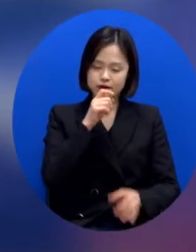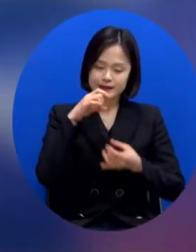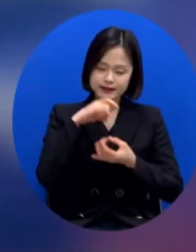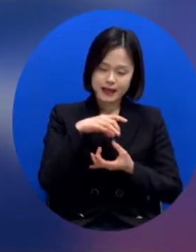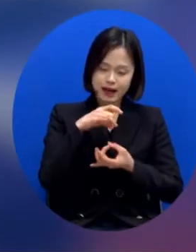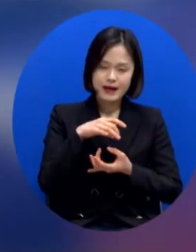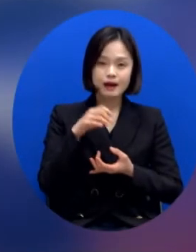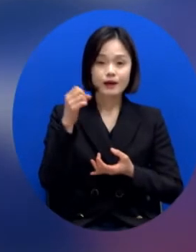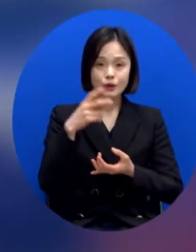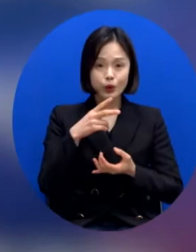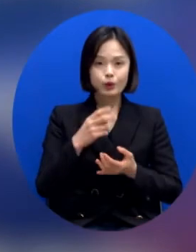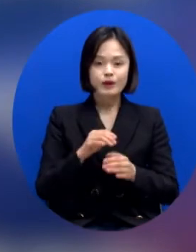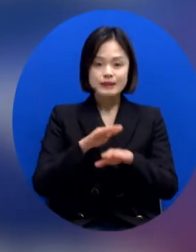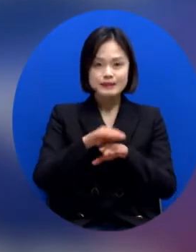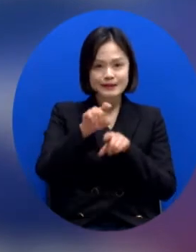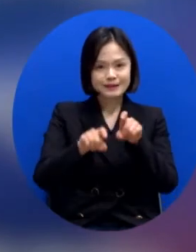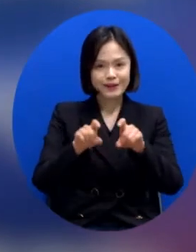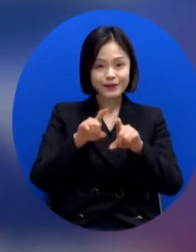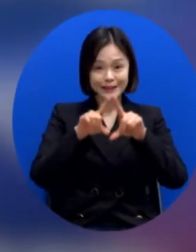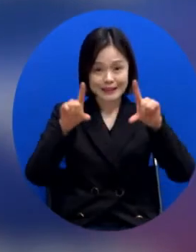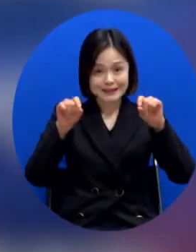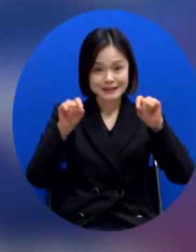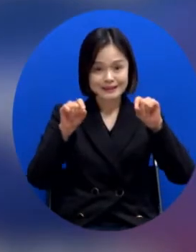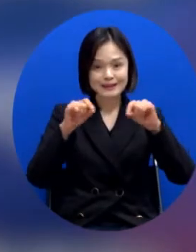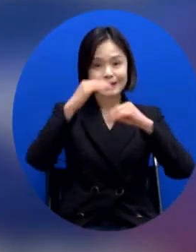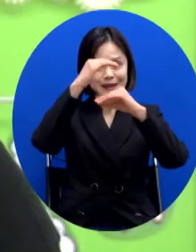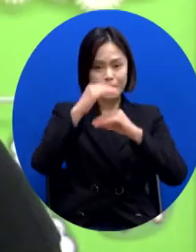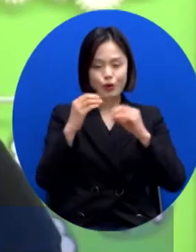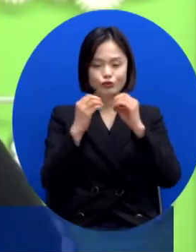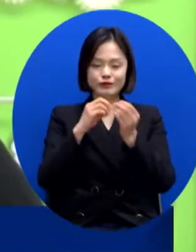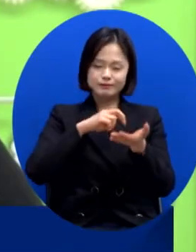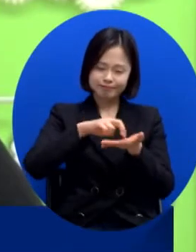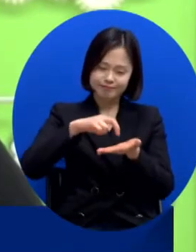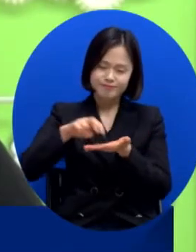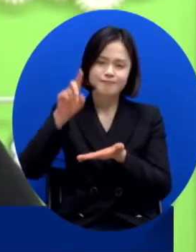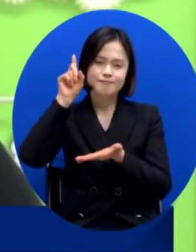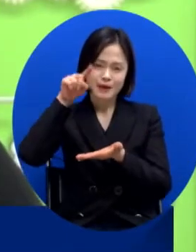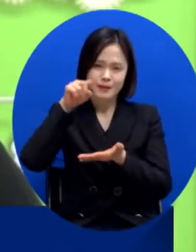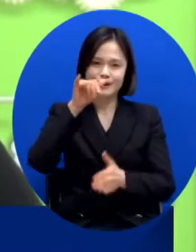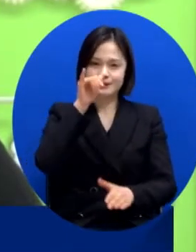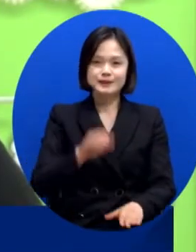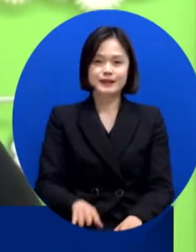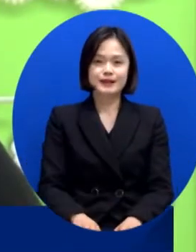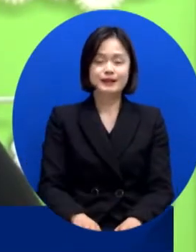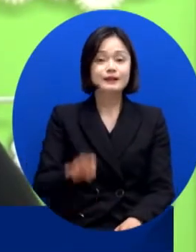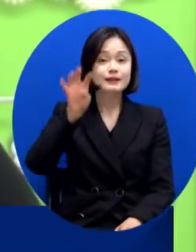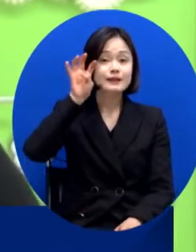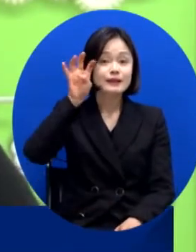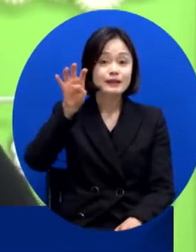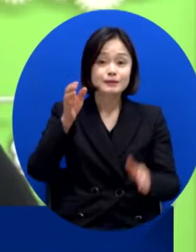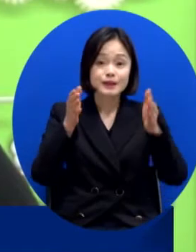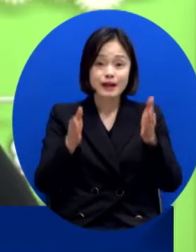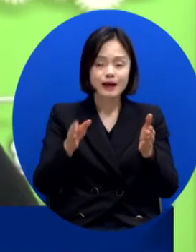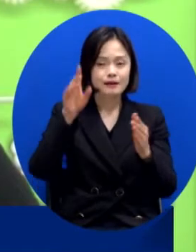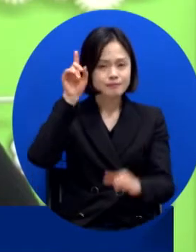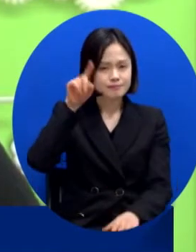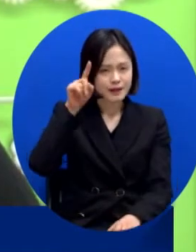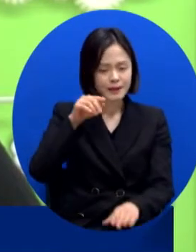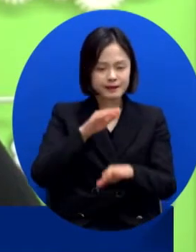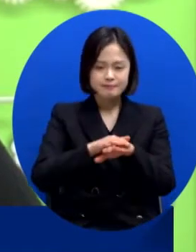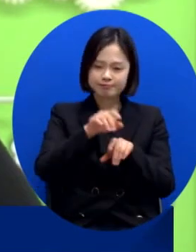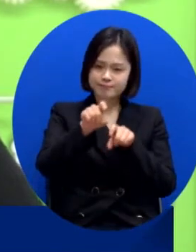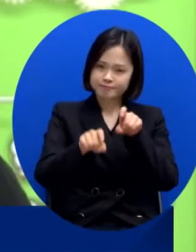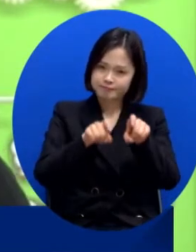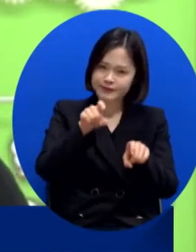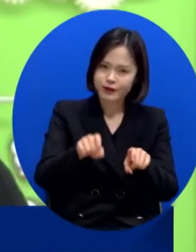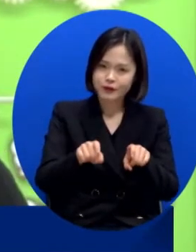40일 동안 매일 전달합니다 사슴 절기 단 40일 동안에 매일 매일 실천하는 탄속 음식의 실천